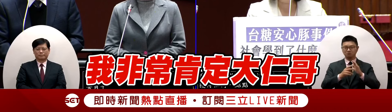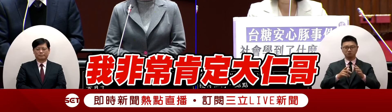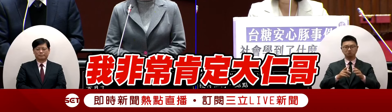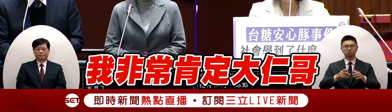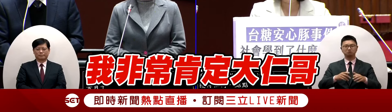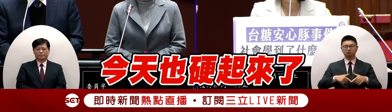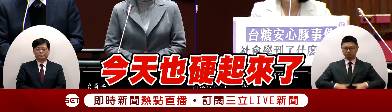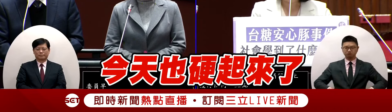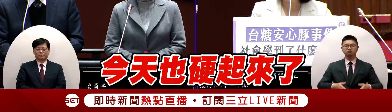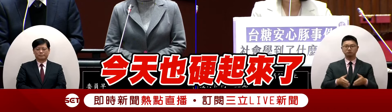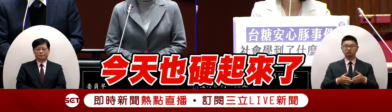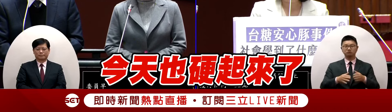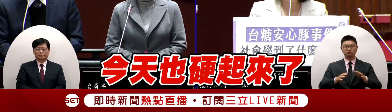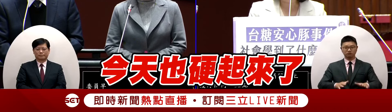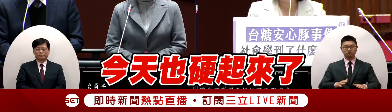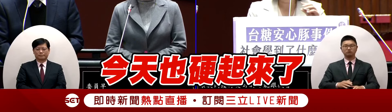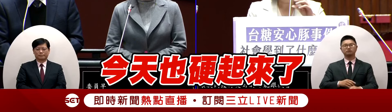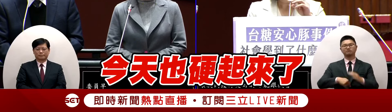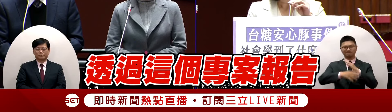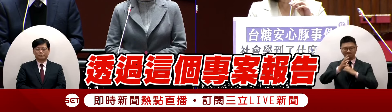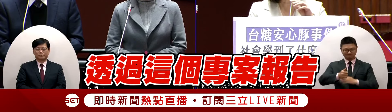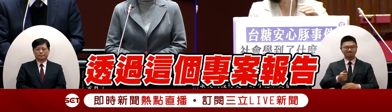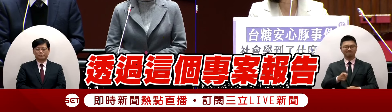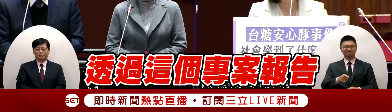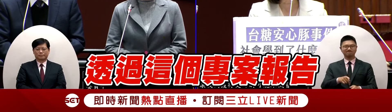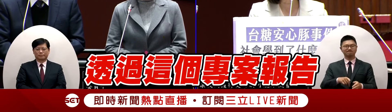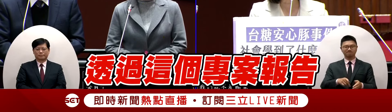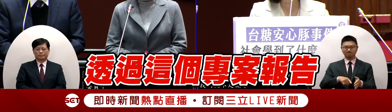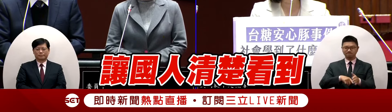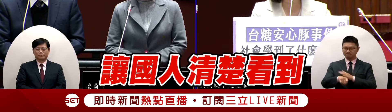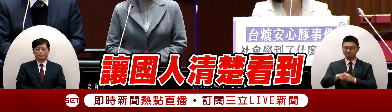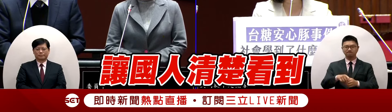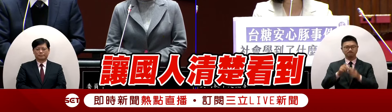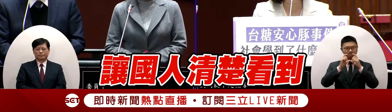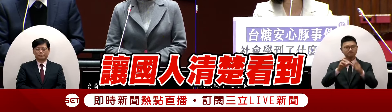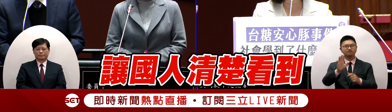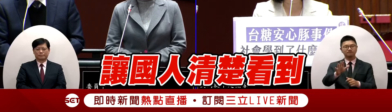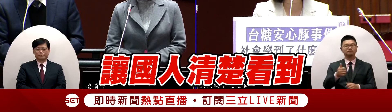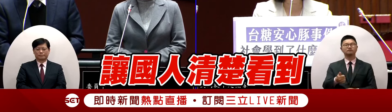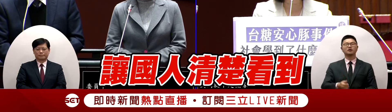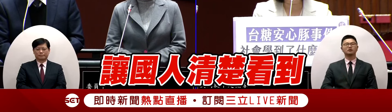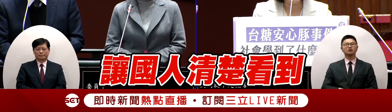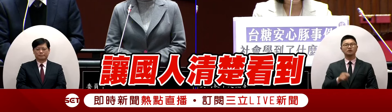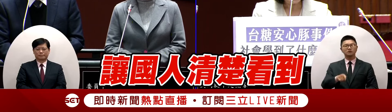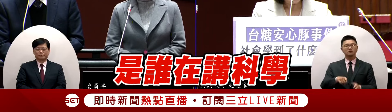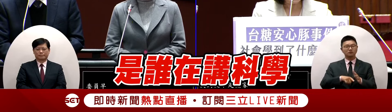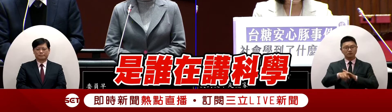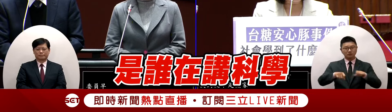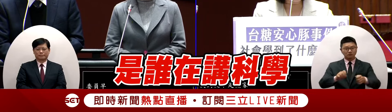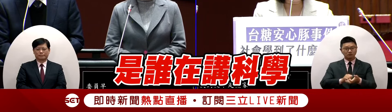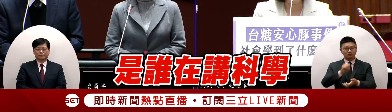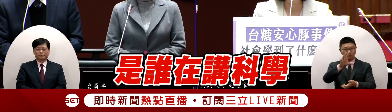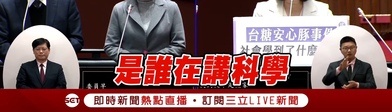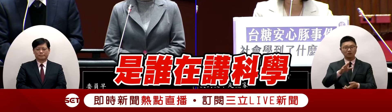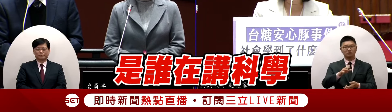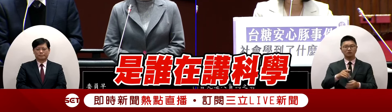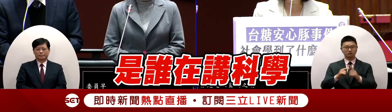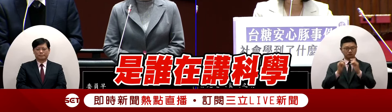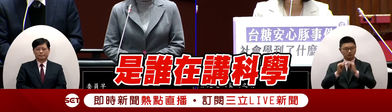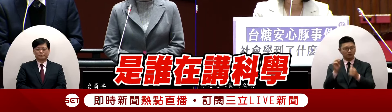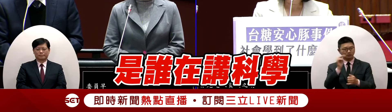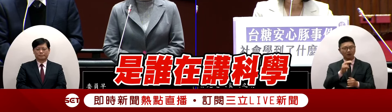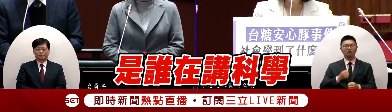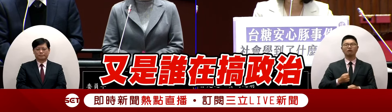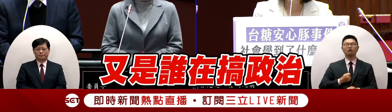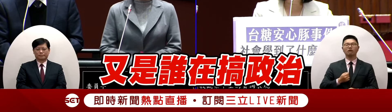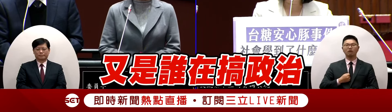我非常肯定大人哥今天也硬起来了哈。透过这个专案报告，我们可以很清楚地让国人看到是谁在讲科